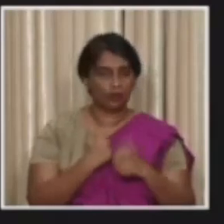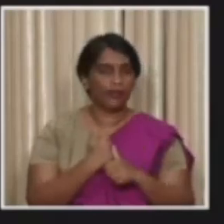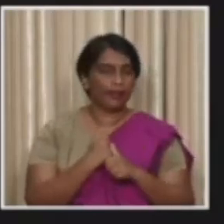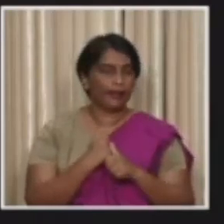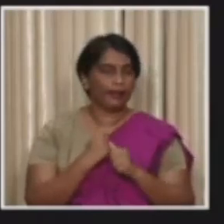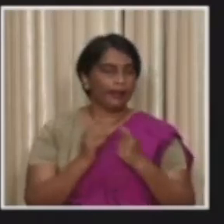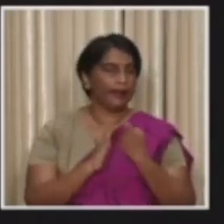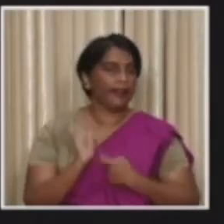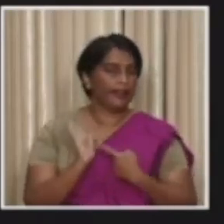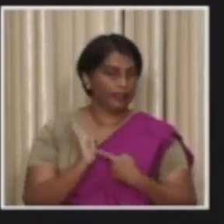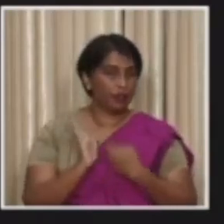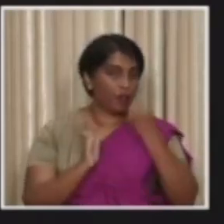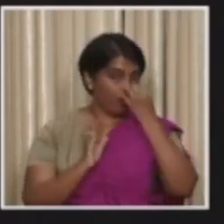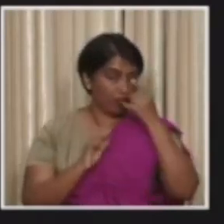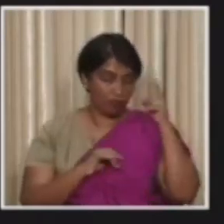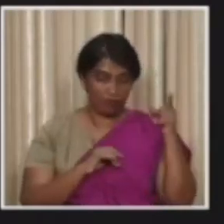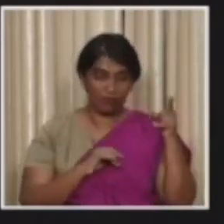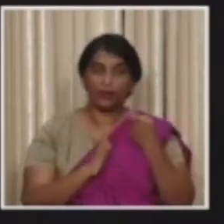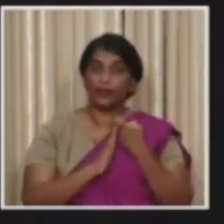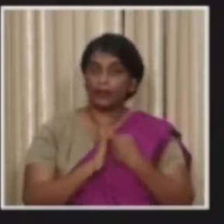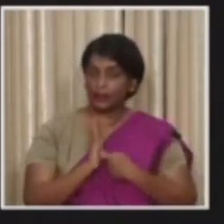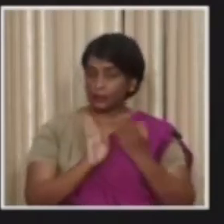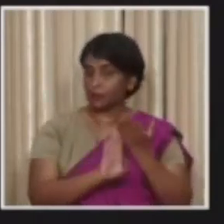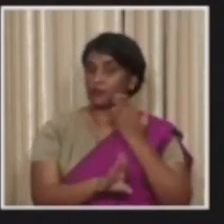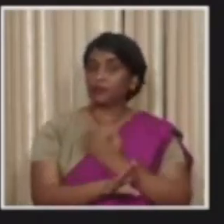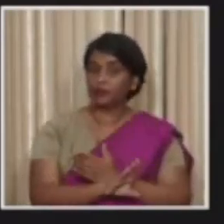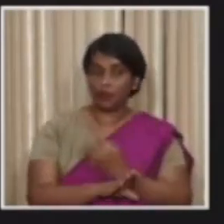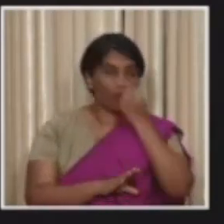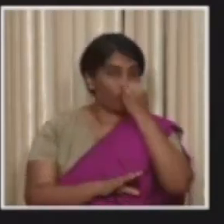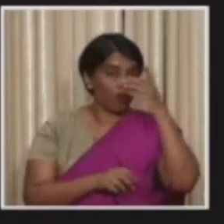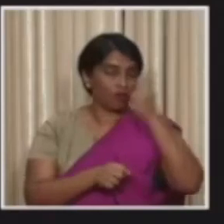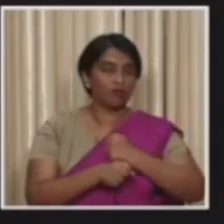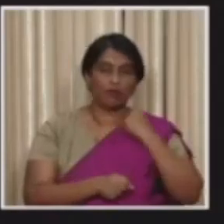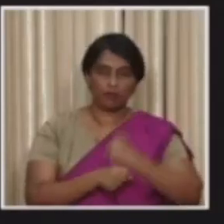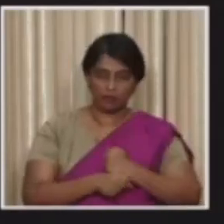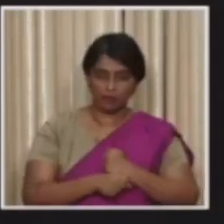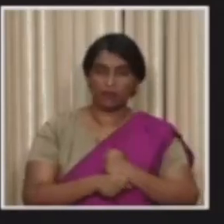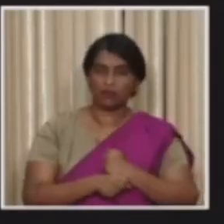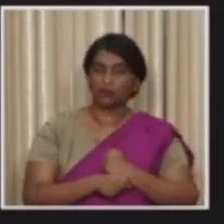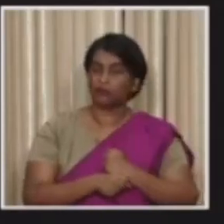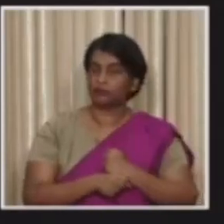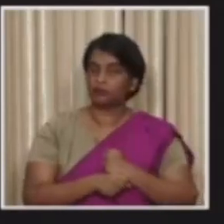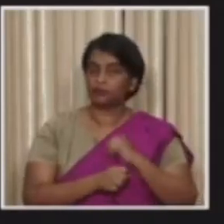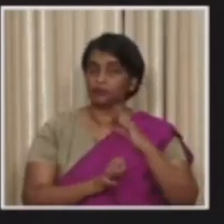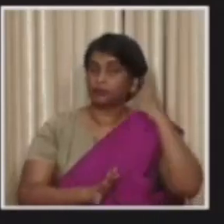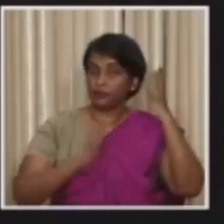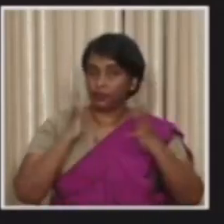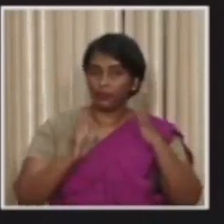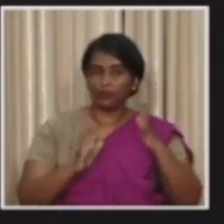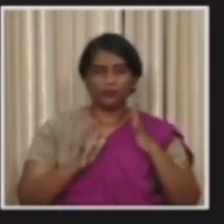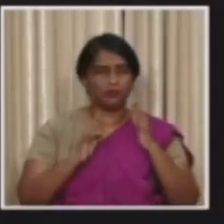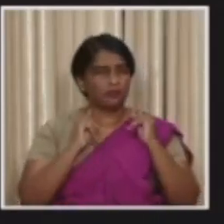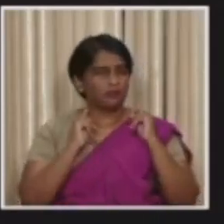කියන්නේ. හොංකොං මේ නීතියට පෙර හොංකොං රාජධානිය ලෝකයේ